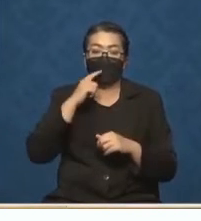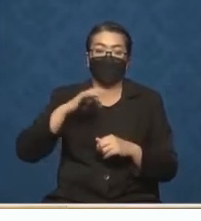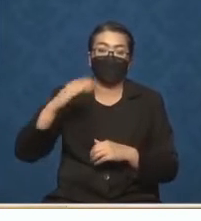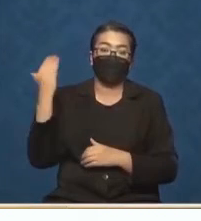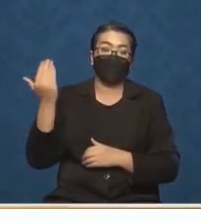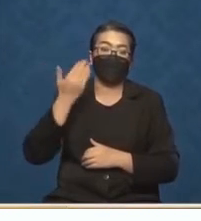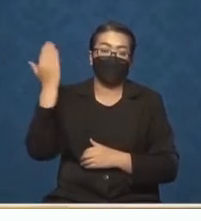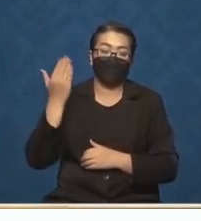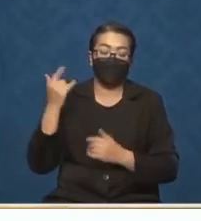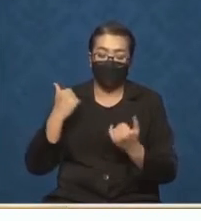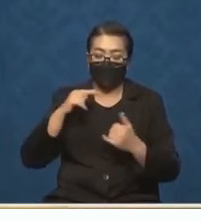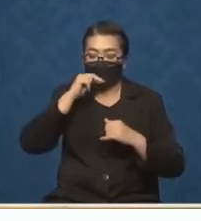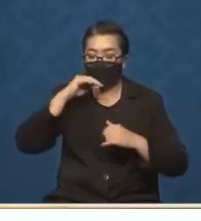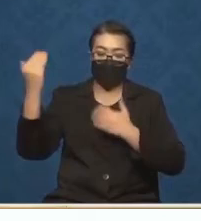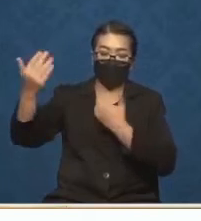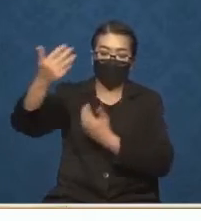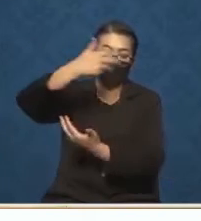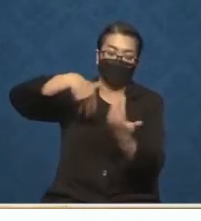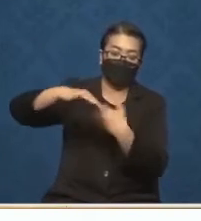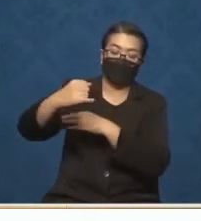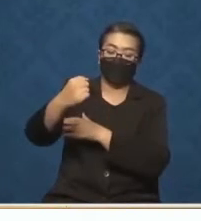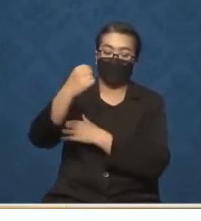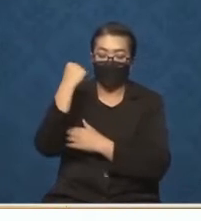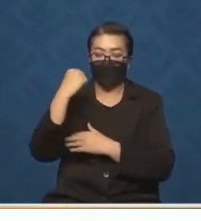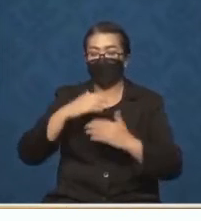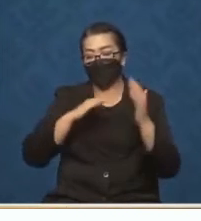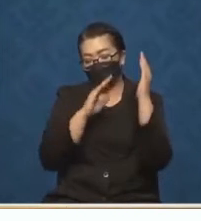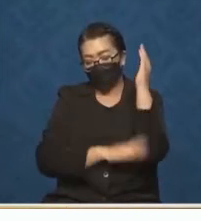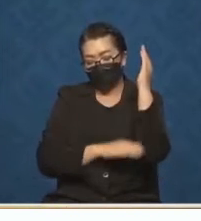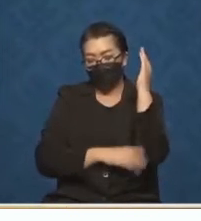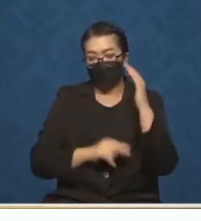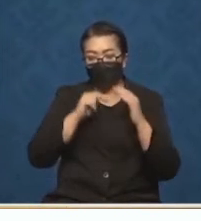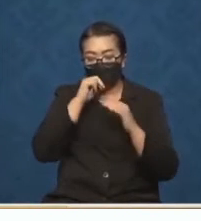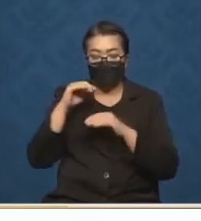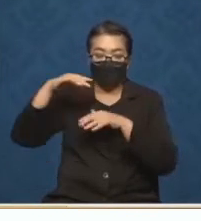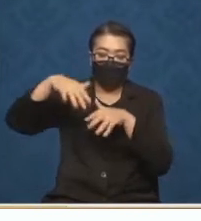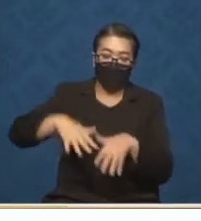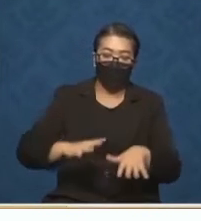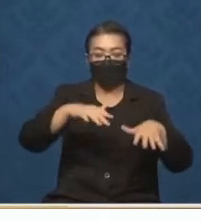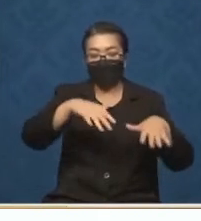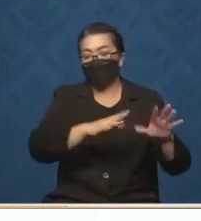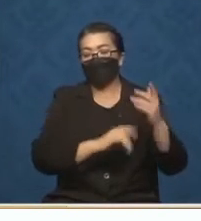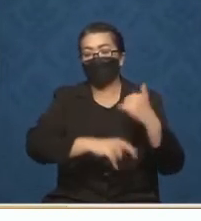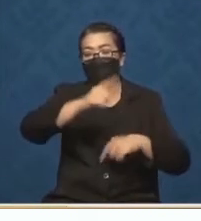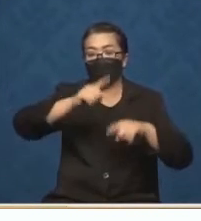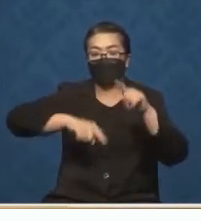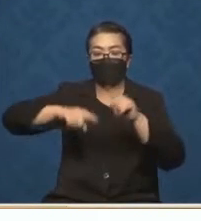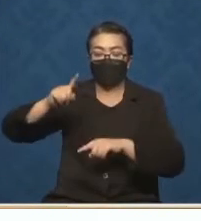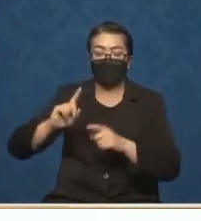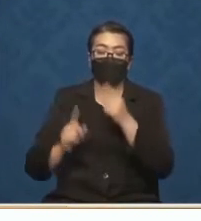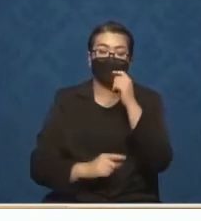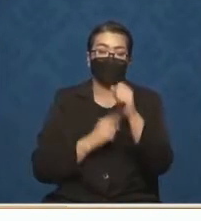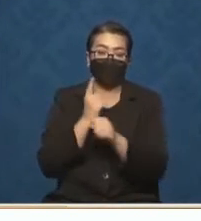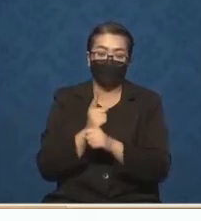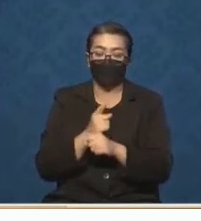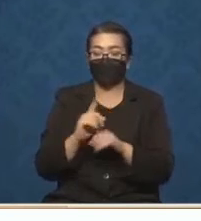การคือในช่งที่ขึ้นลมแรงช่งมารสุมโดยเฉพาะทางภาคใ้แต่เดือนนึงปีนึงก็จะเกิดเหตุอย่